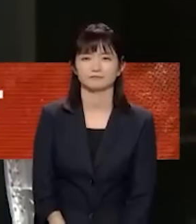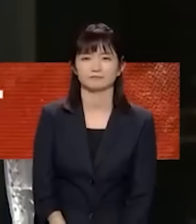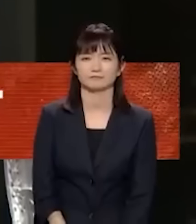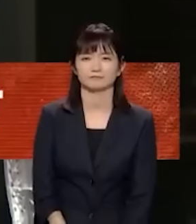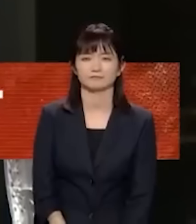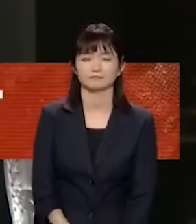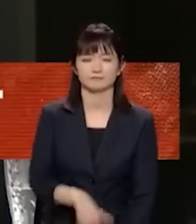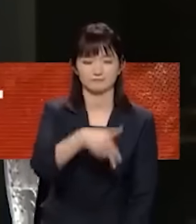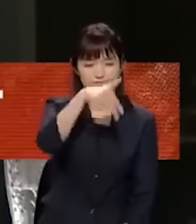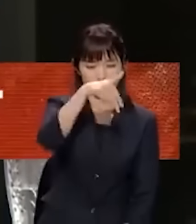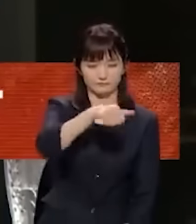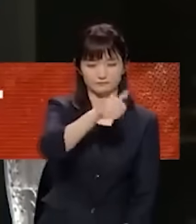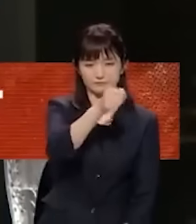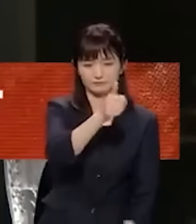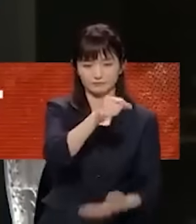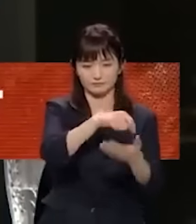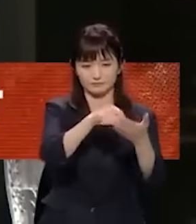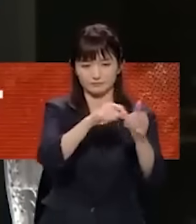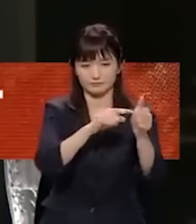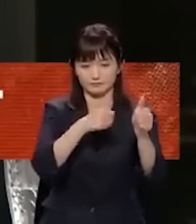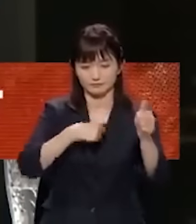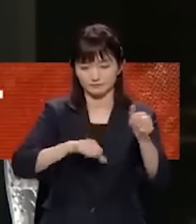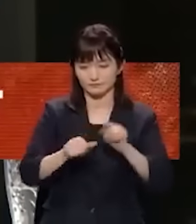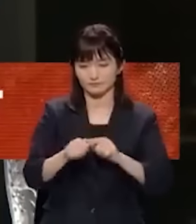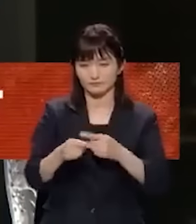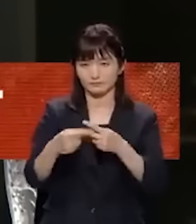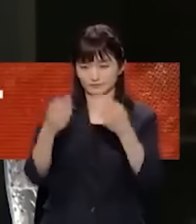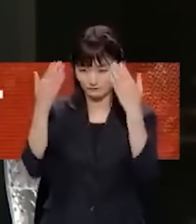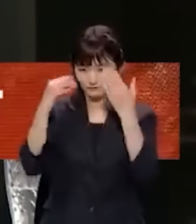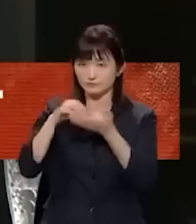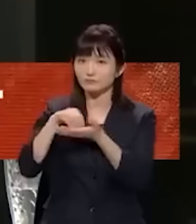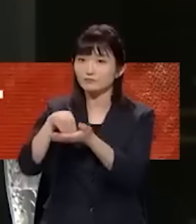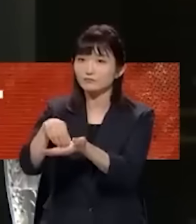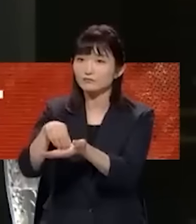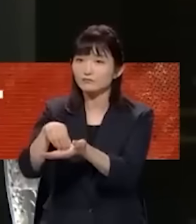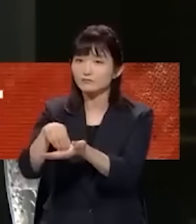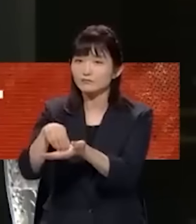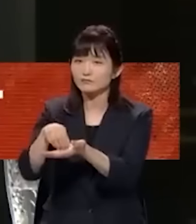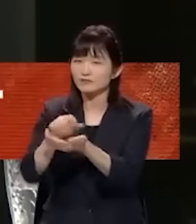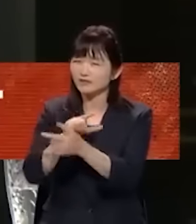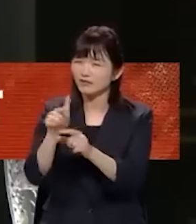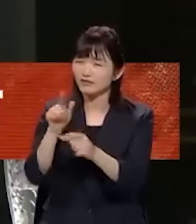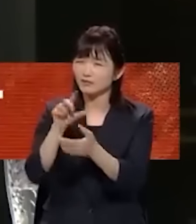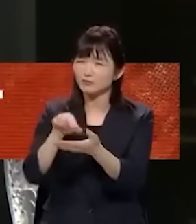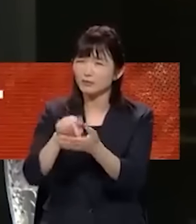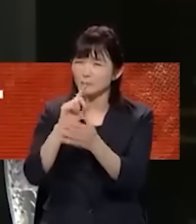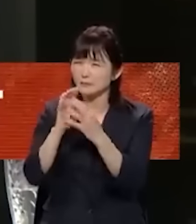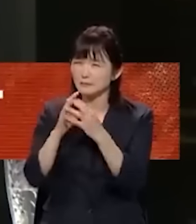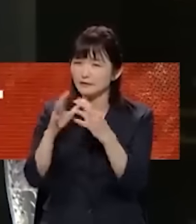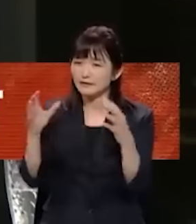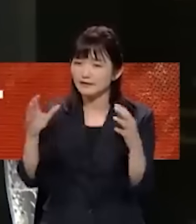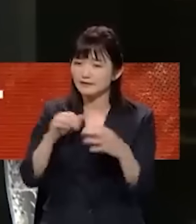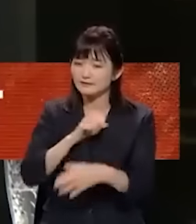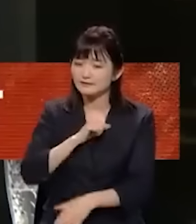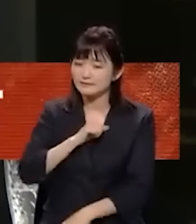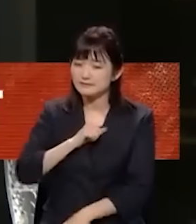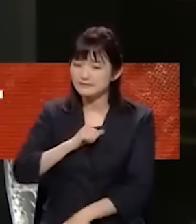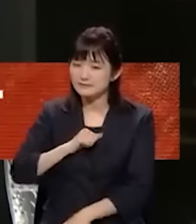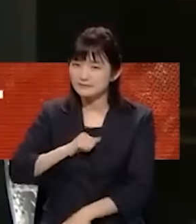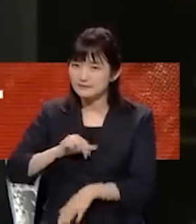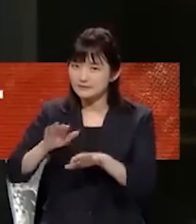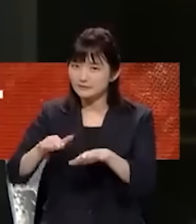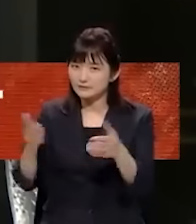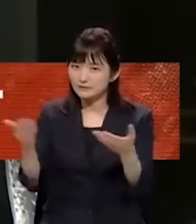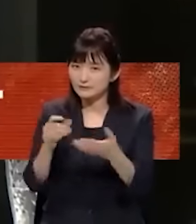아들이 처음에 입학 초등학교 입학했을 때부터 뭐가 좀 이런저런 문제가 많았는데 그동안 참았다가 이번